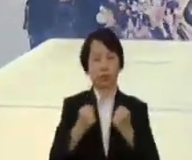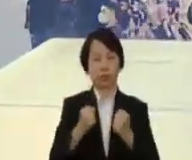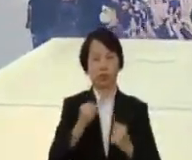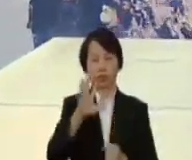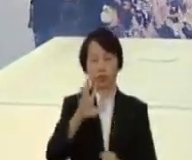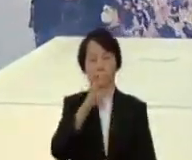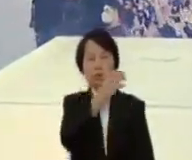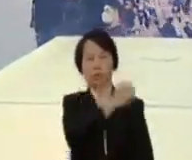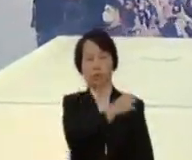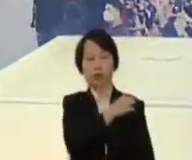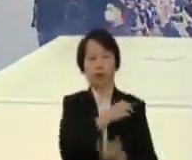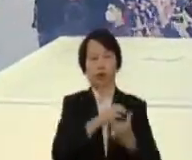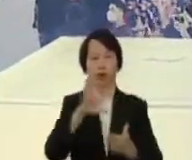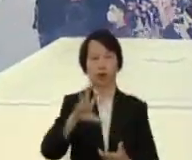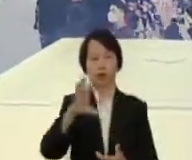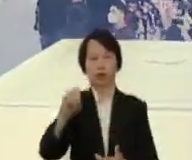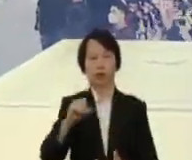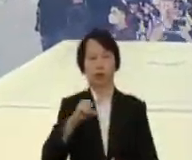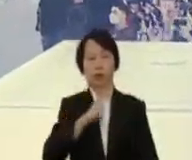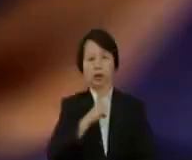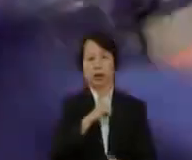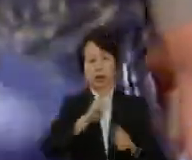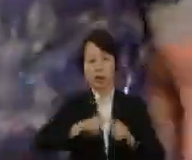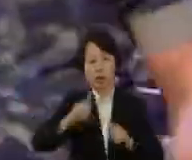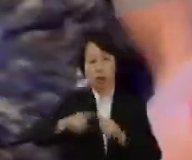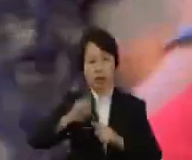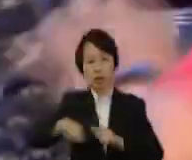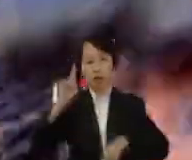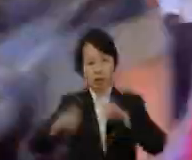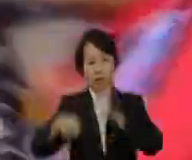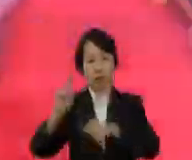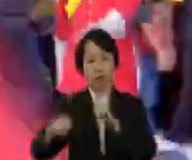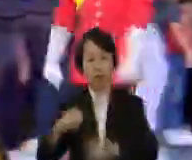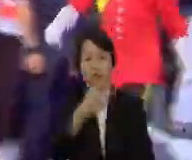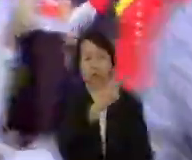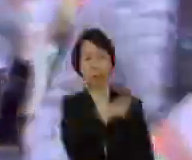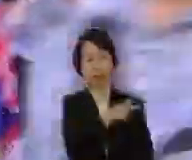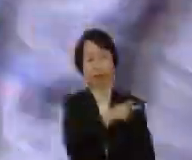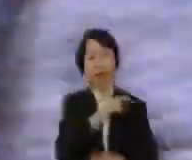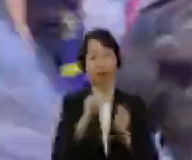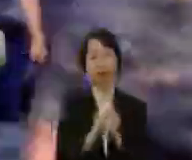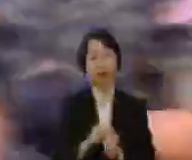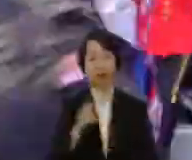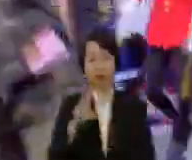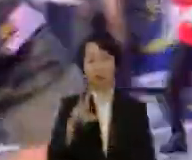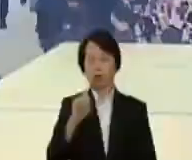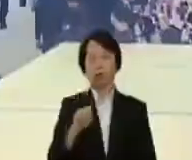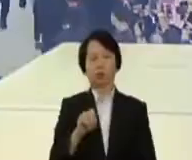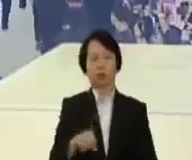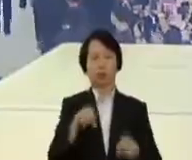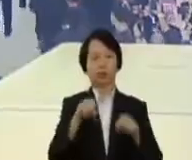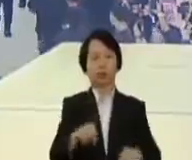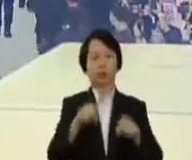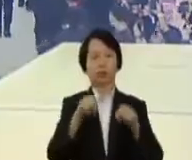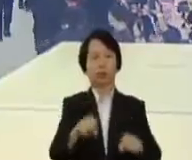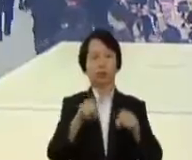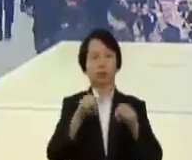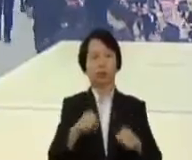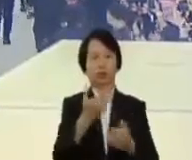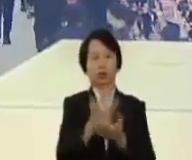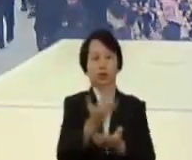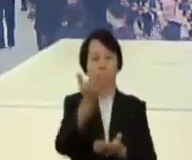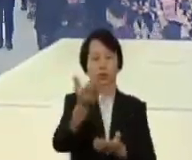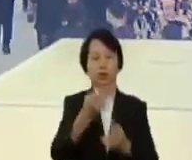5 pegawai dan 50 anggota lain-lain pangkat bersama 30 ekor kuda yang dibeli